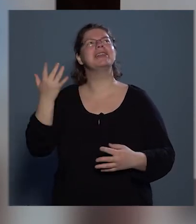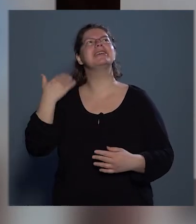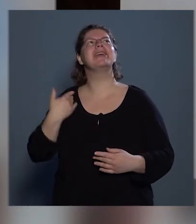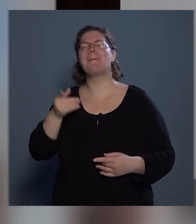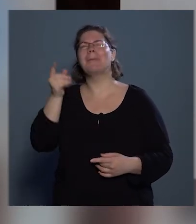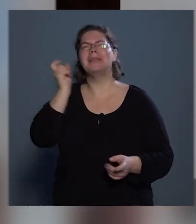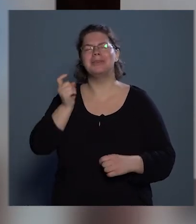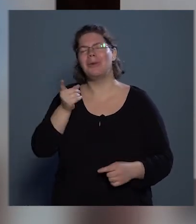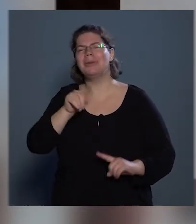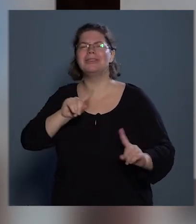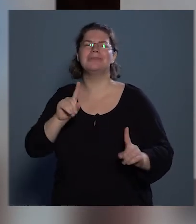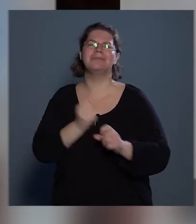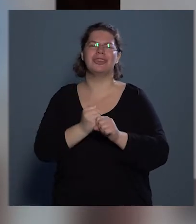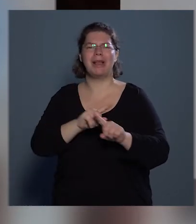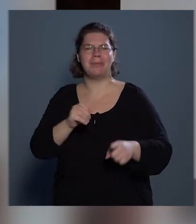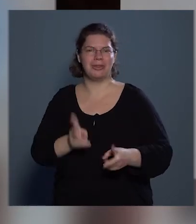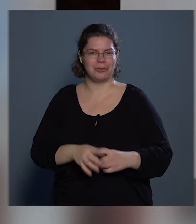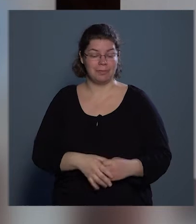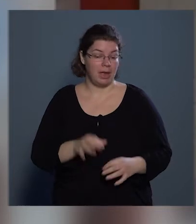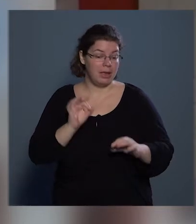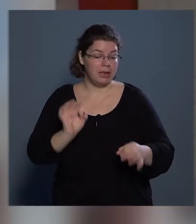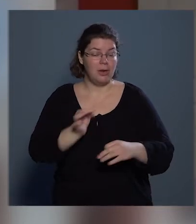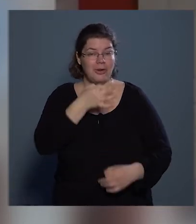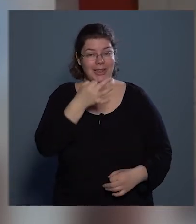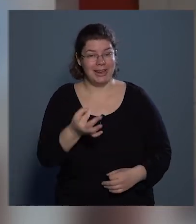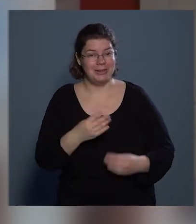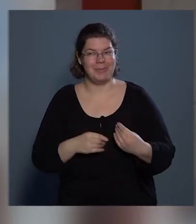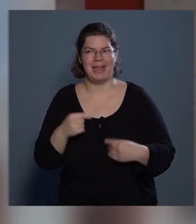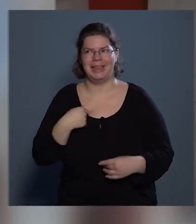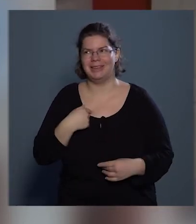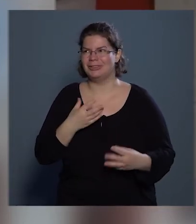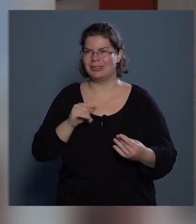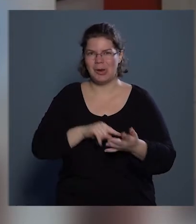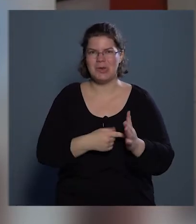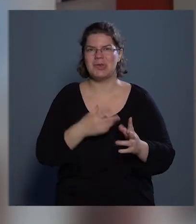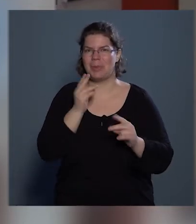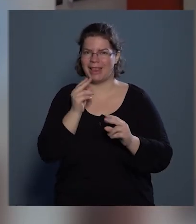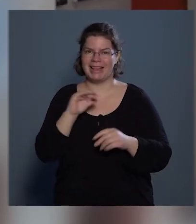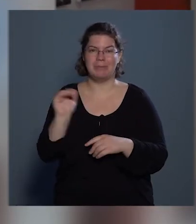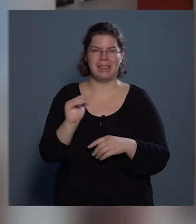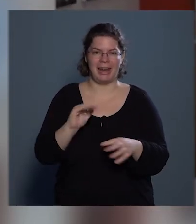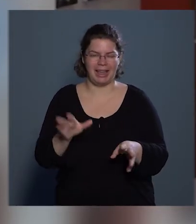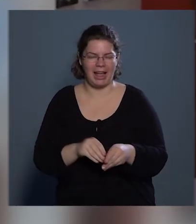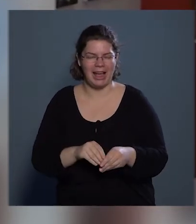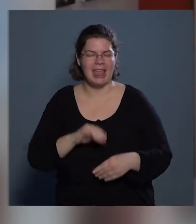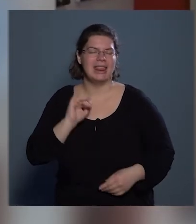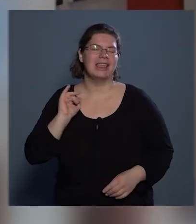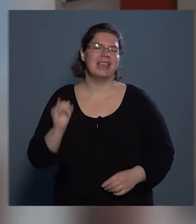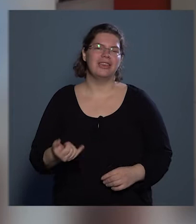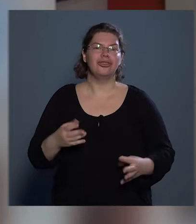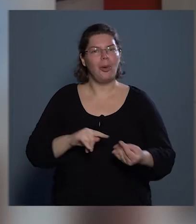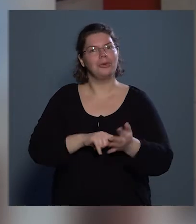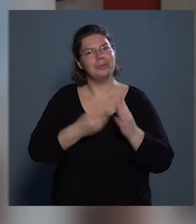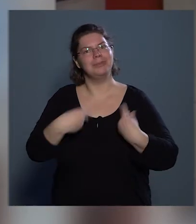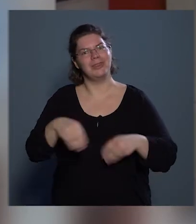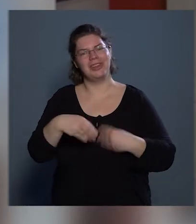mit csinálna másként? Ez egy jó kérdés, mert én erről sokszor beszélgettem a gyerekekkel, és sokszor mesélem nekik,